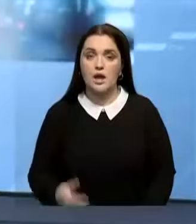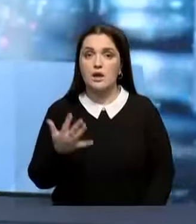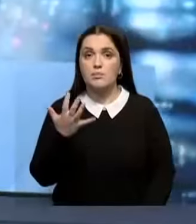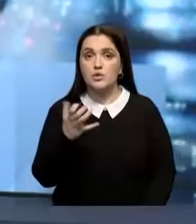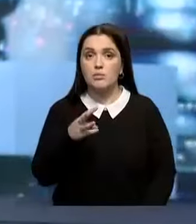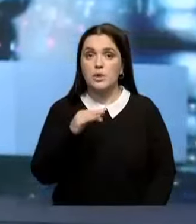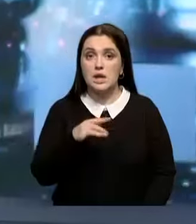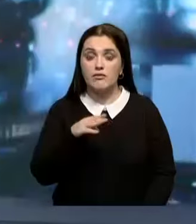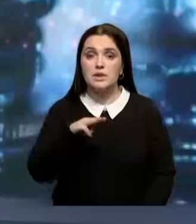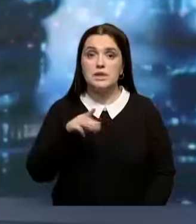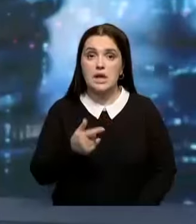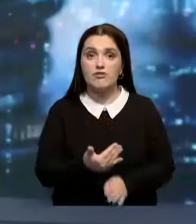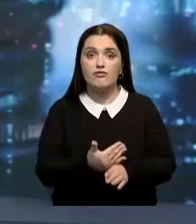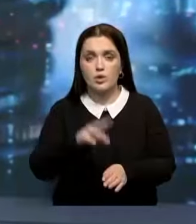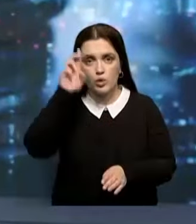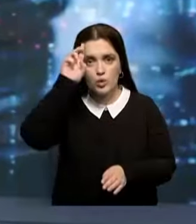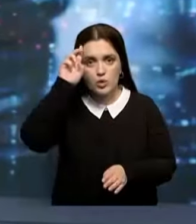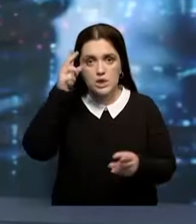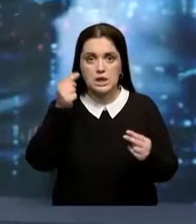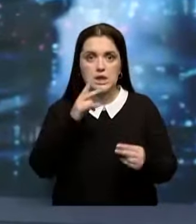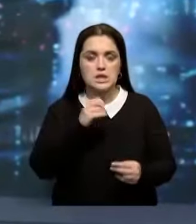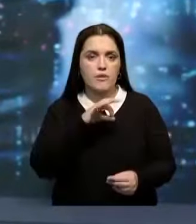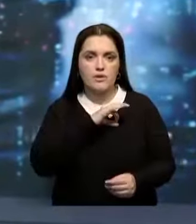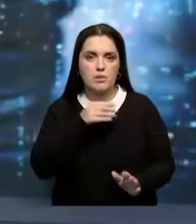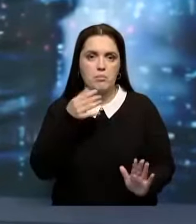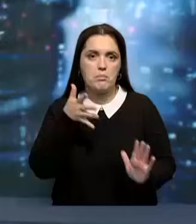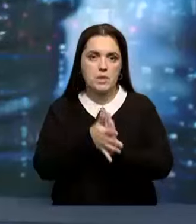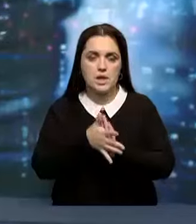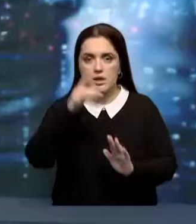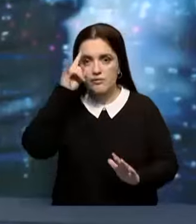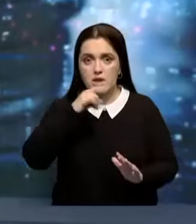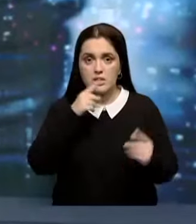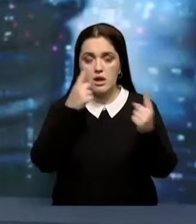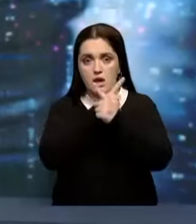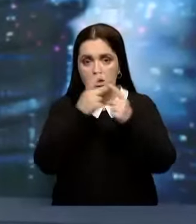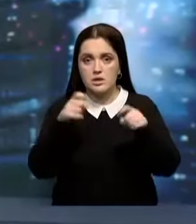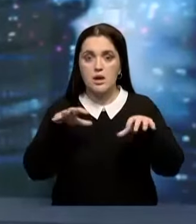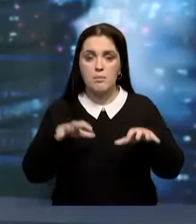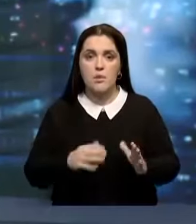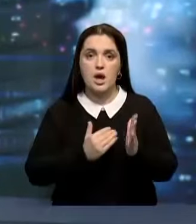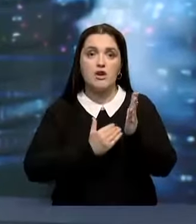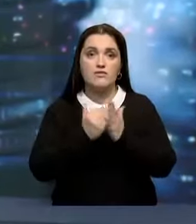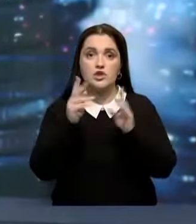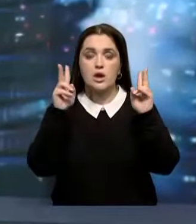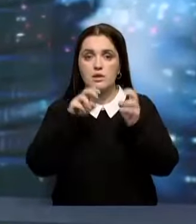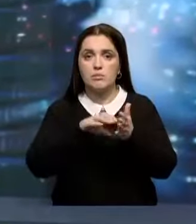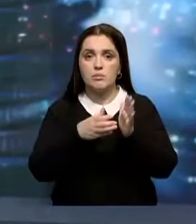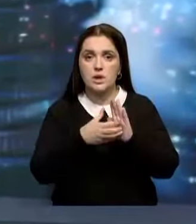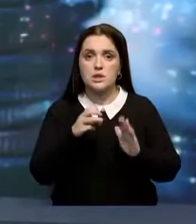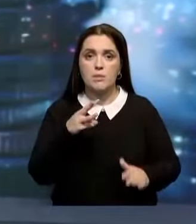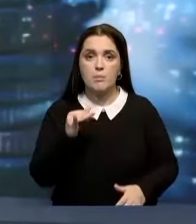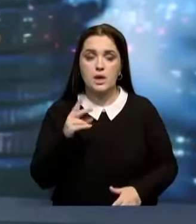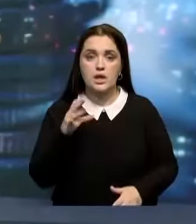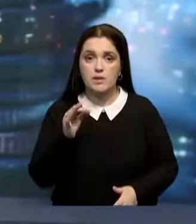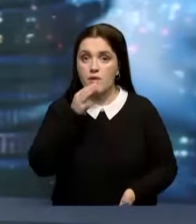Почти 500 миллиардов тенге, выделенных из госказны, неэффективно потратили в Казахстане. Об этом заявил председатель Высшей аудиторской